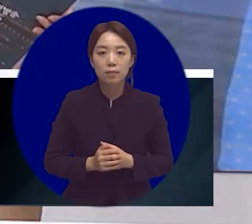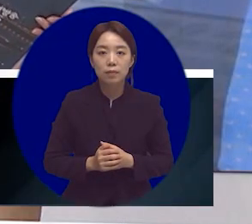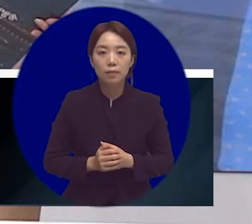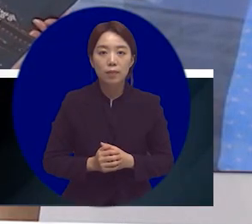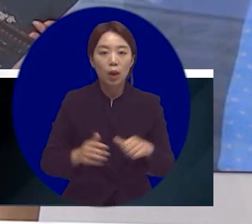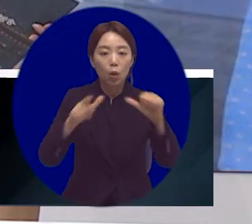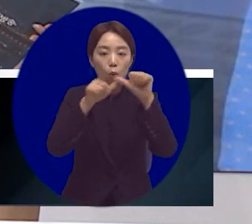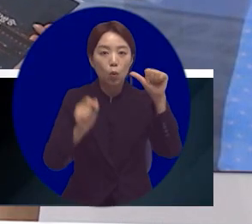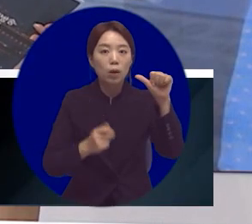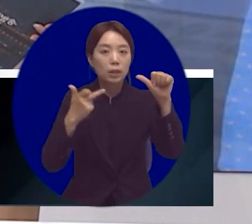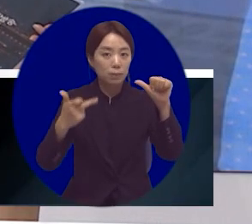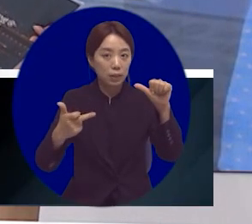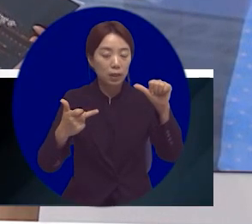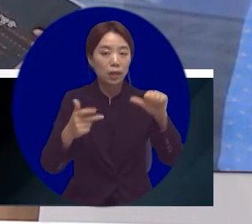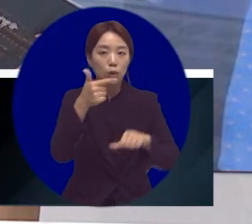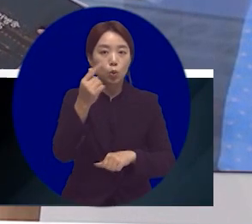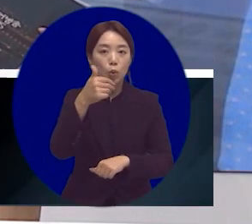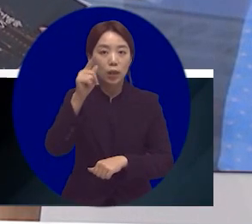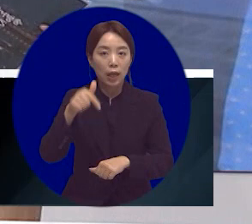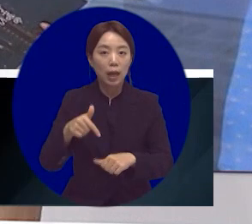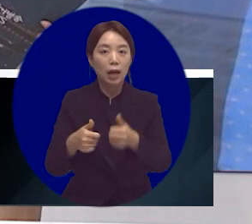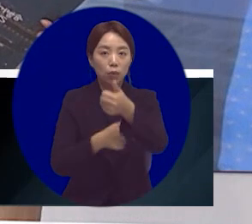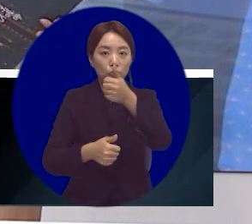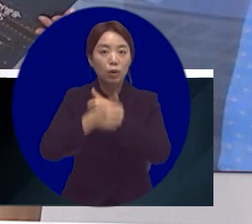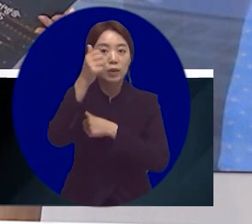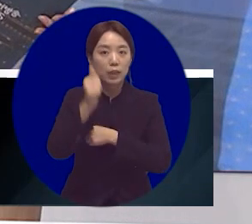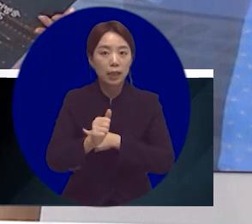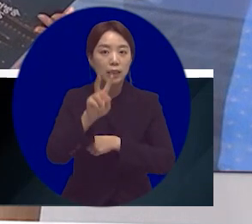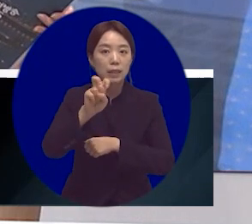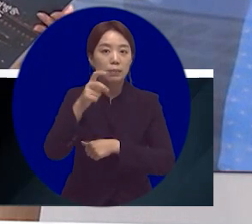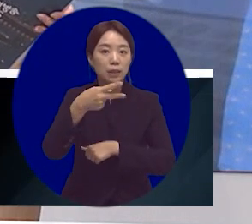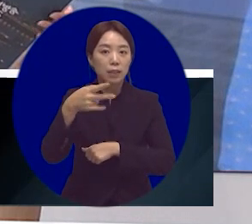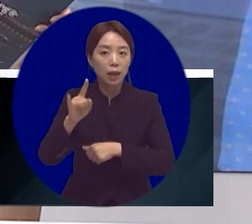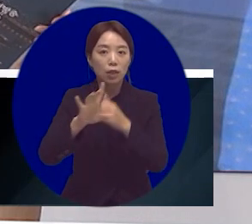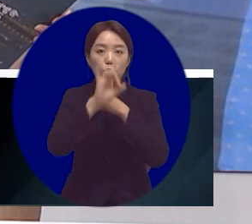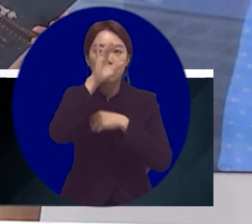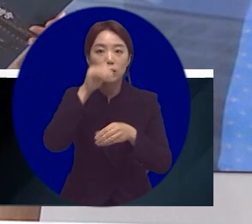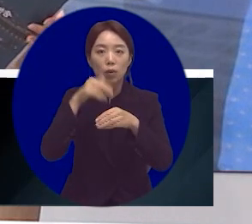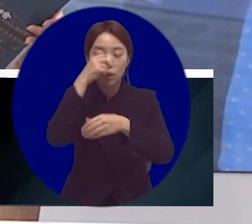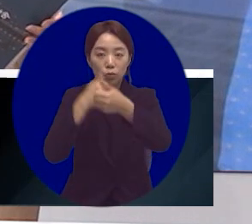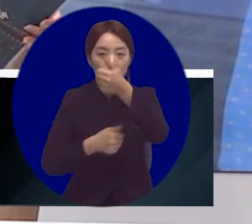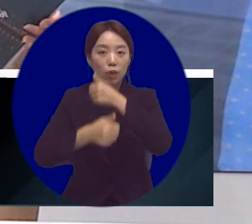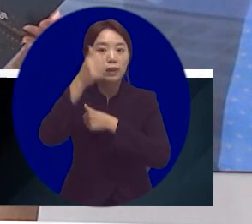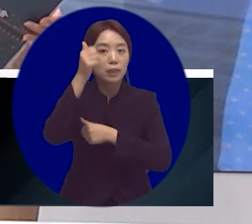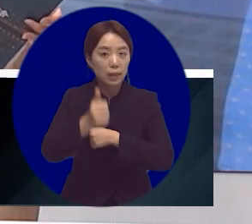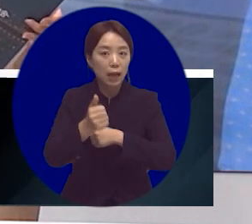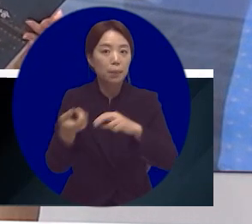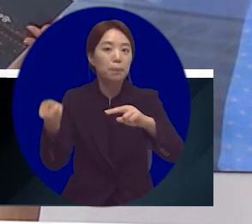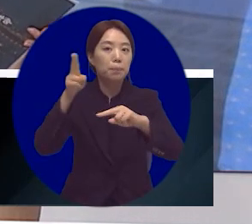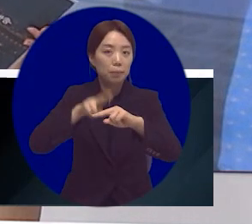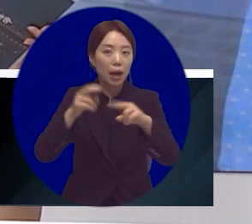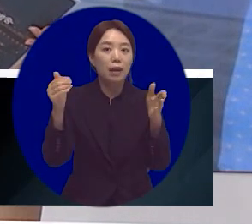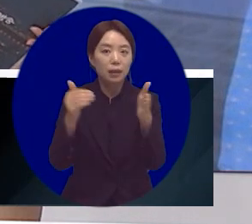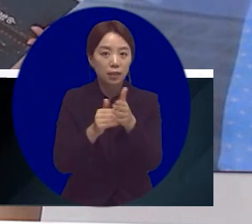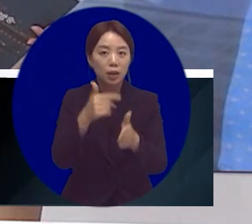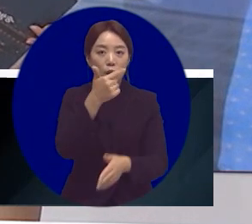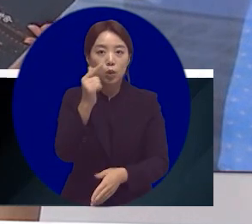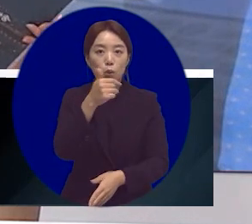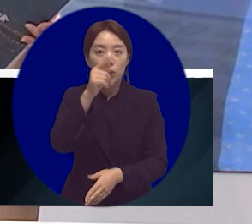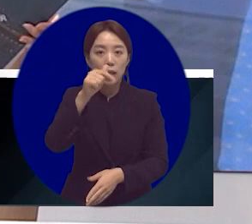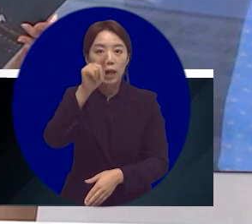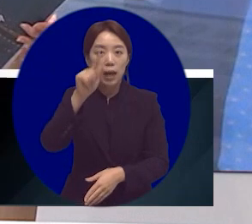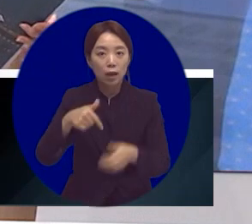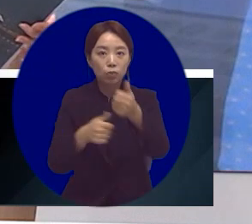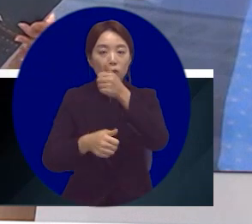지난 5월 17일 노태학 위원장이 제22대 중앙선거관리위원회 위원장으로 취임했습니다. 노태학 위원장은